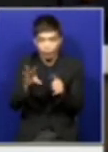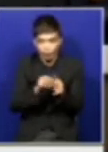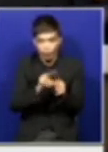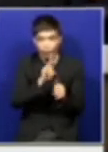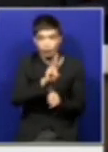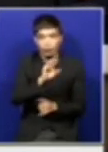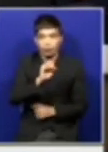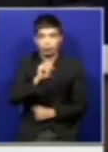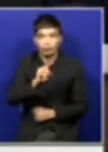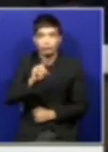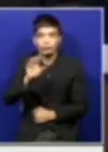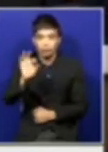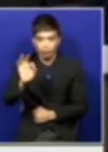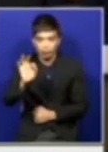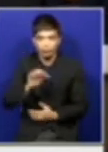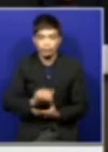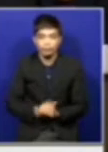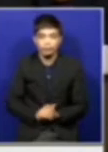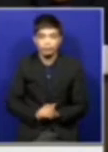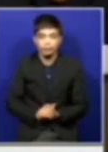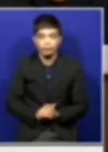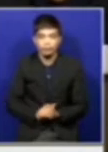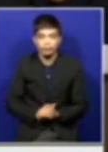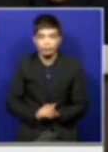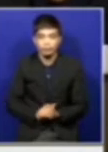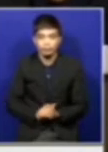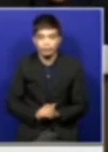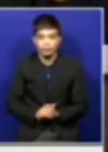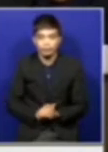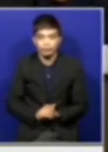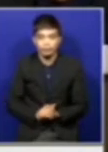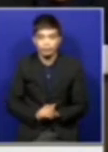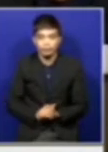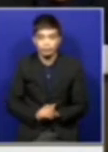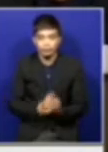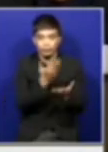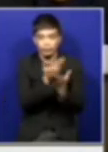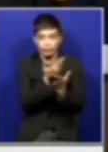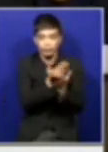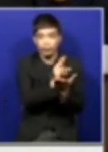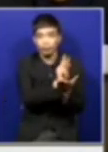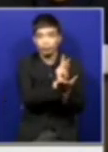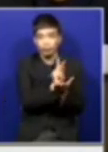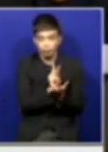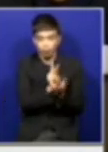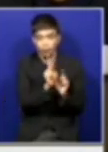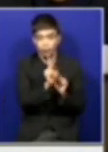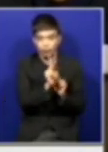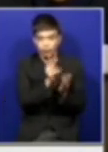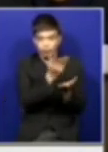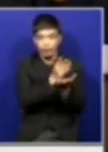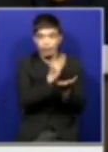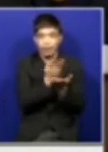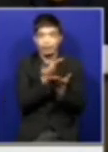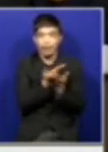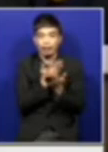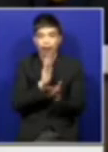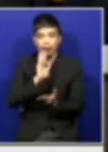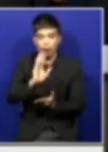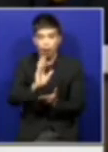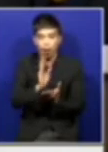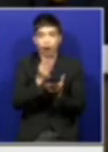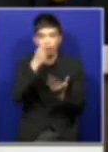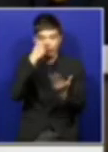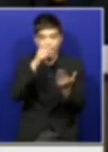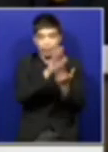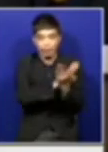2019ท่านประธานที่เคารพครับเงินกู้ถือเป็นเงินแผ่นดินเนื่องจากมีภาระ